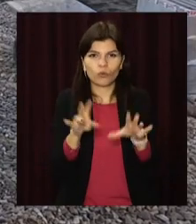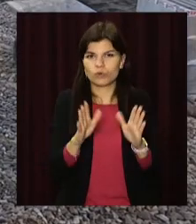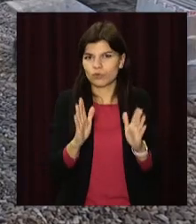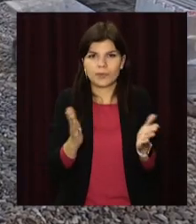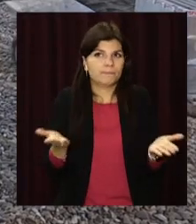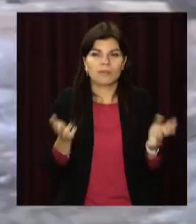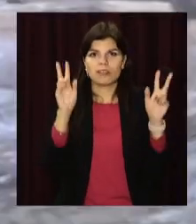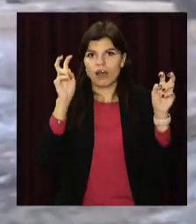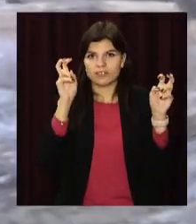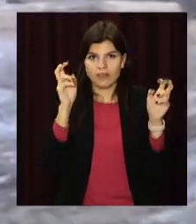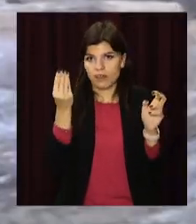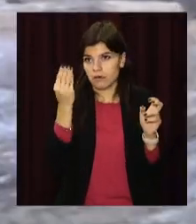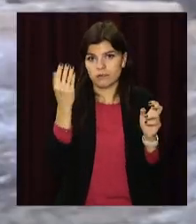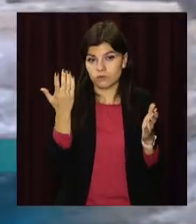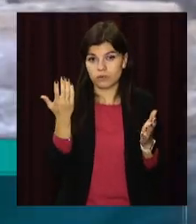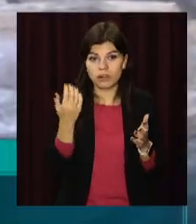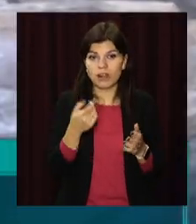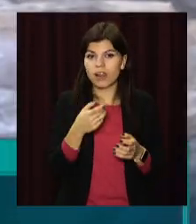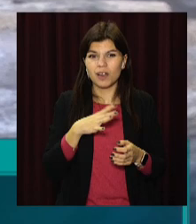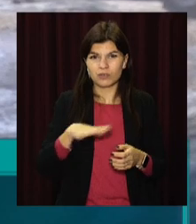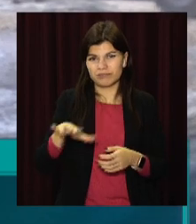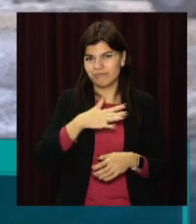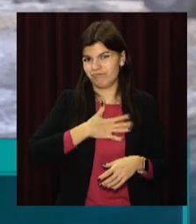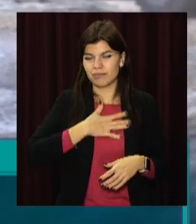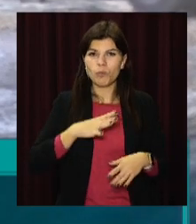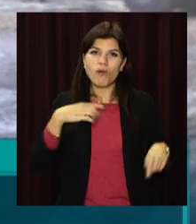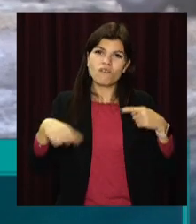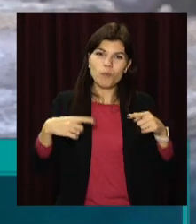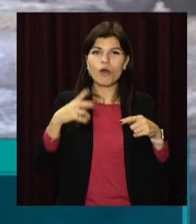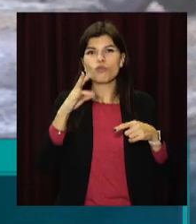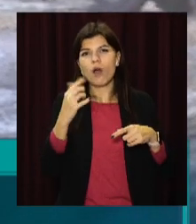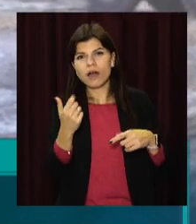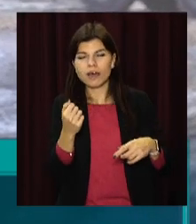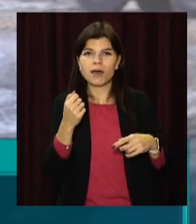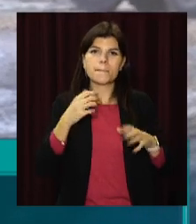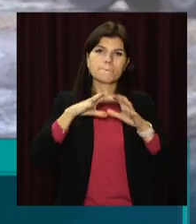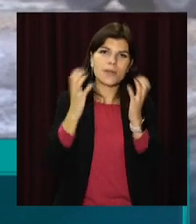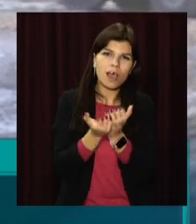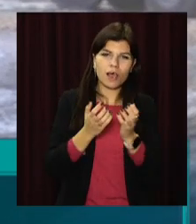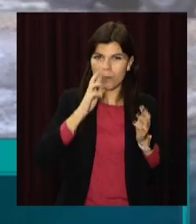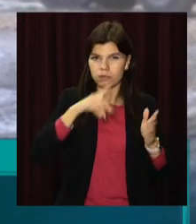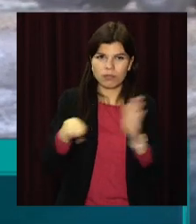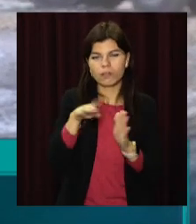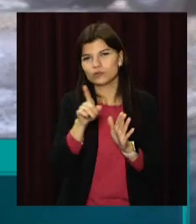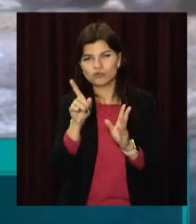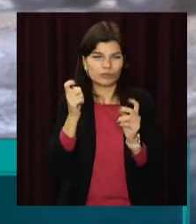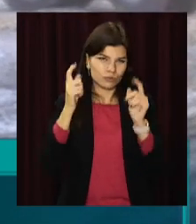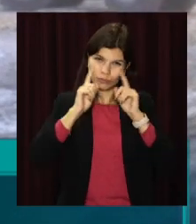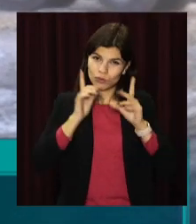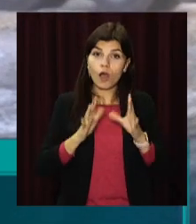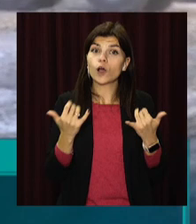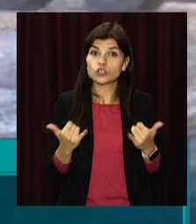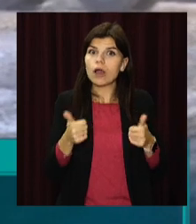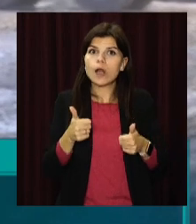хіба що назва. Раніше був такий не очі стадіон, грали в футбол, то нога, то м'яч, ну неудобно летіла, а зараз будемо ждемо новий стадіон,